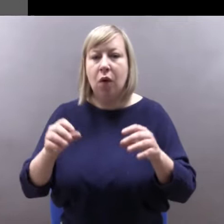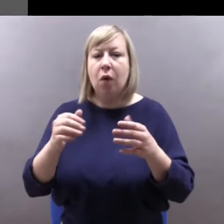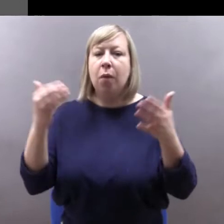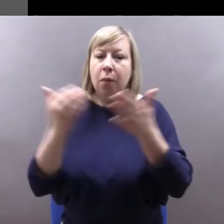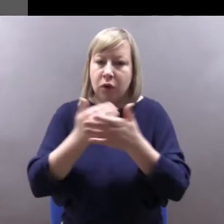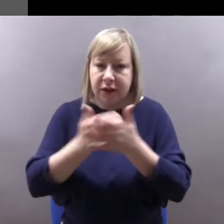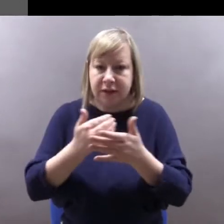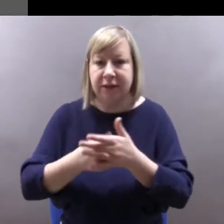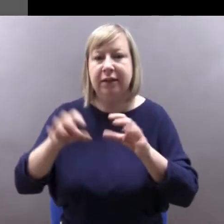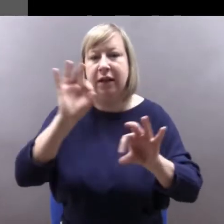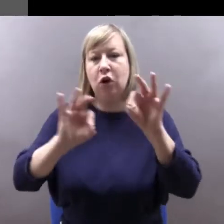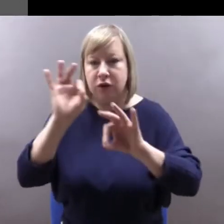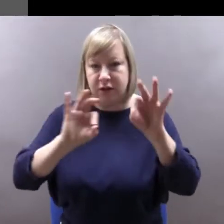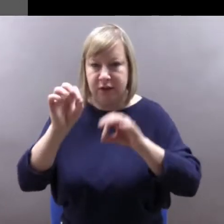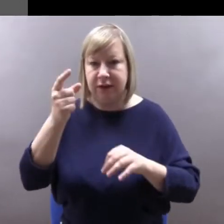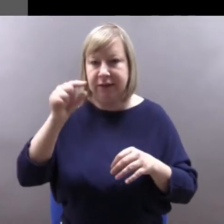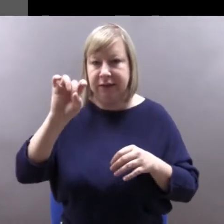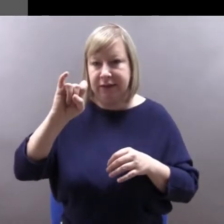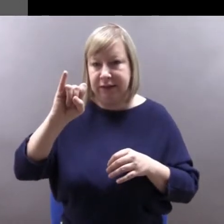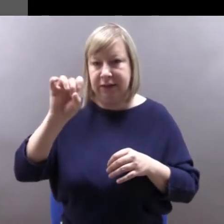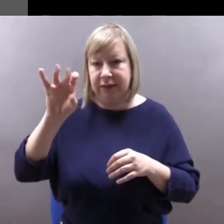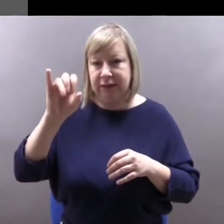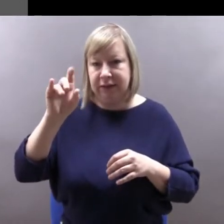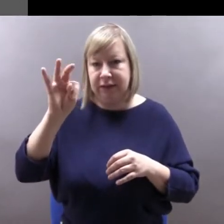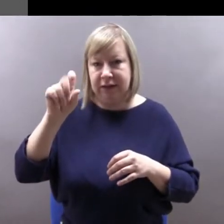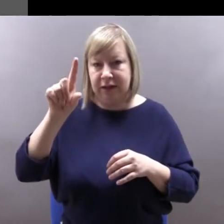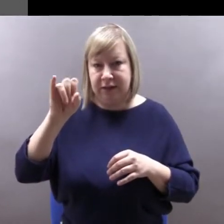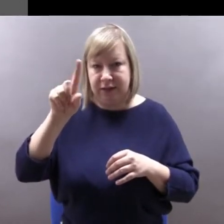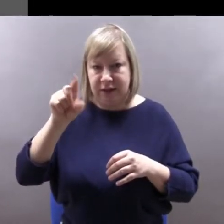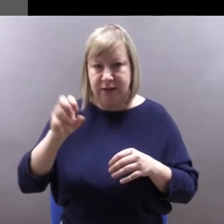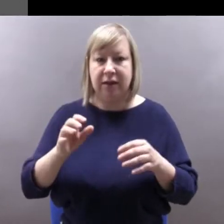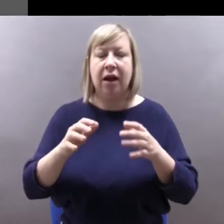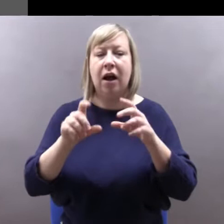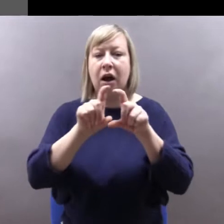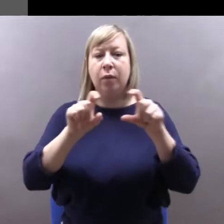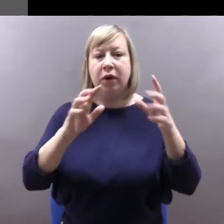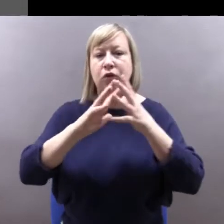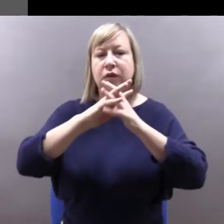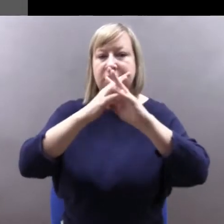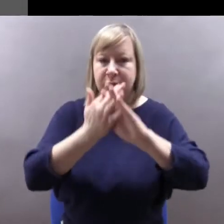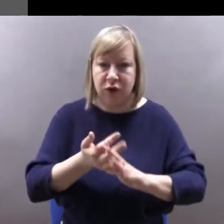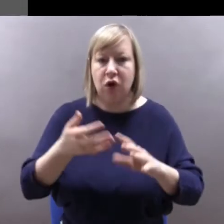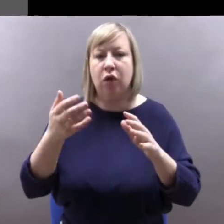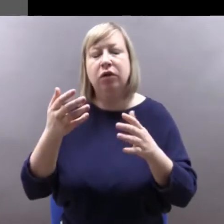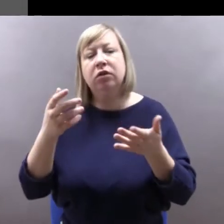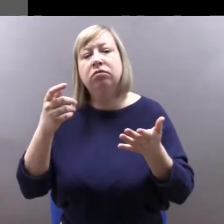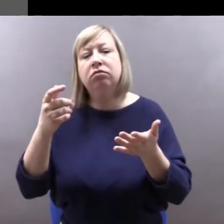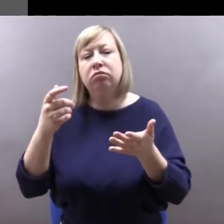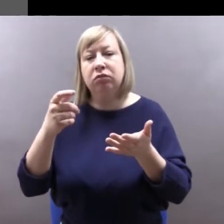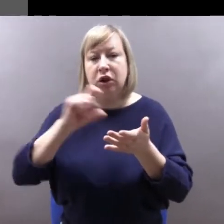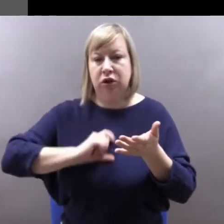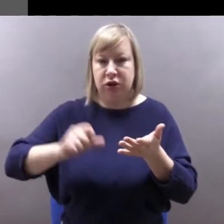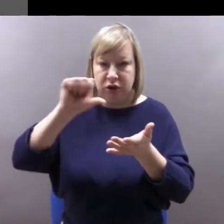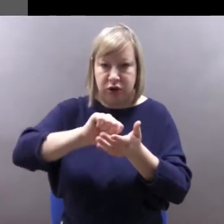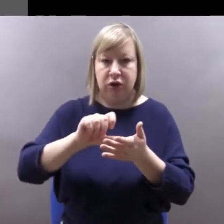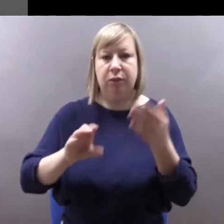norweskich, funduszy EOG pochodzących z Islandii, Liechtensteinu i Norwegii oraz środków krajowych.